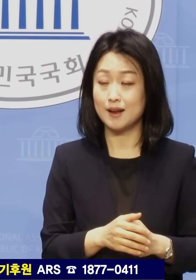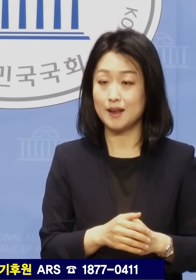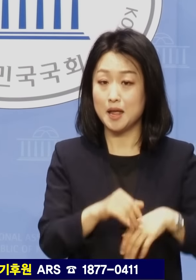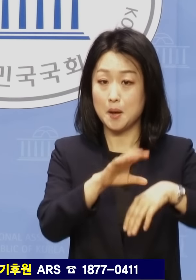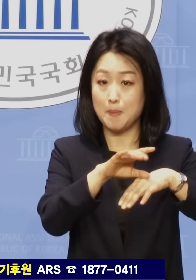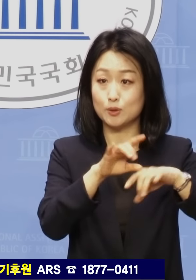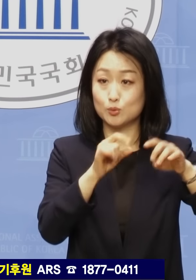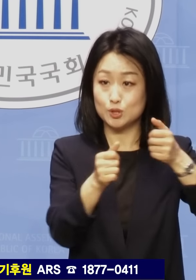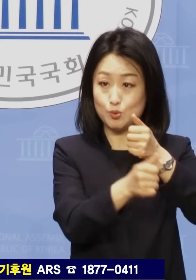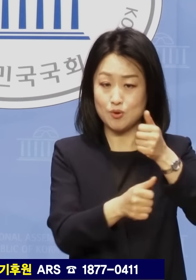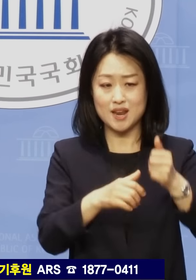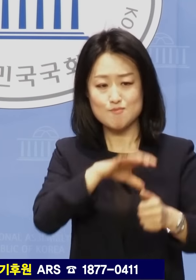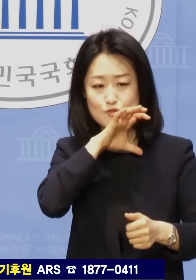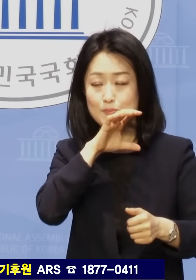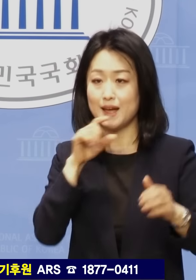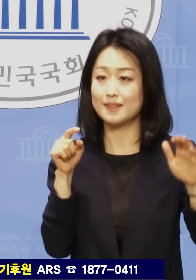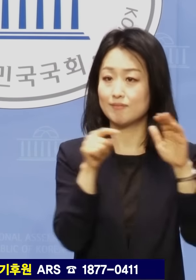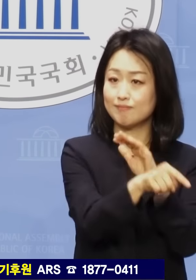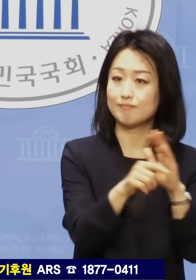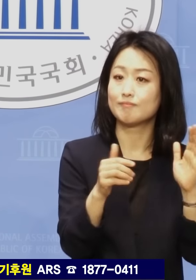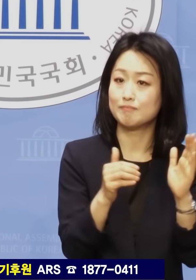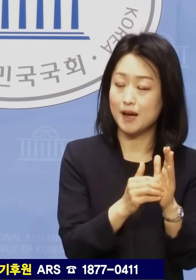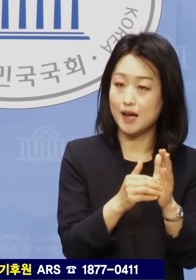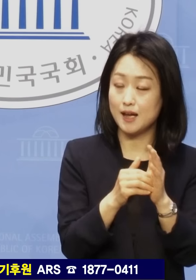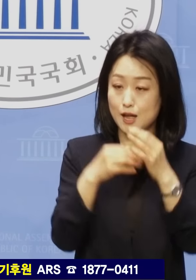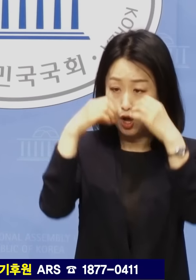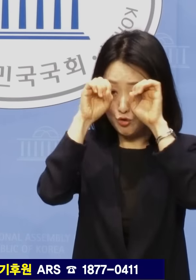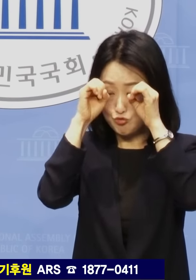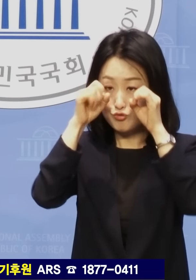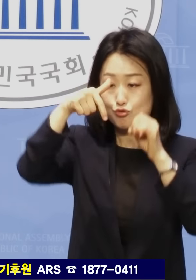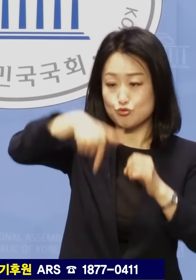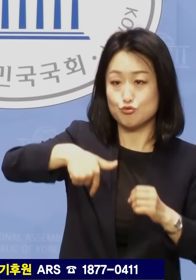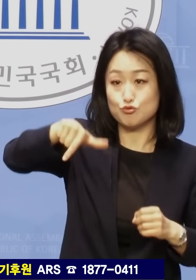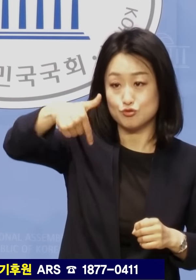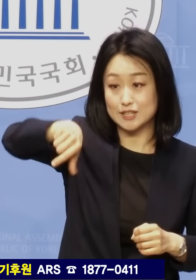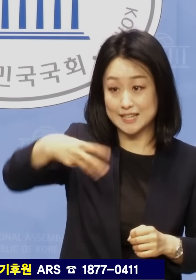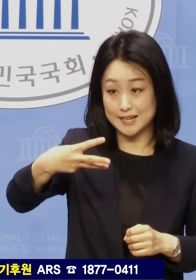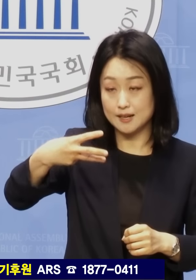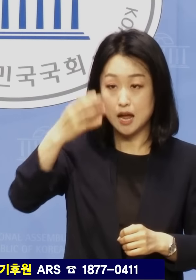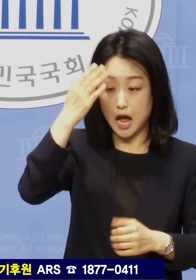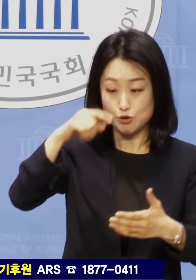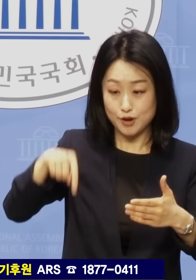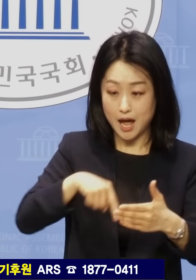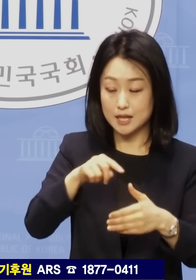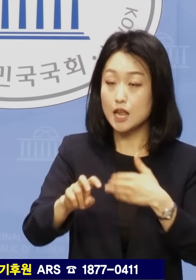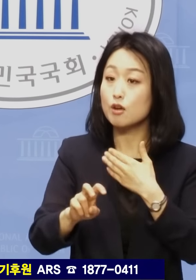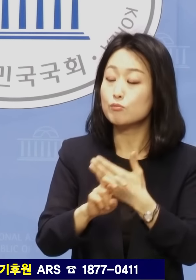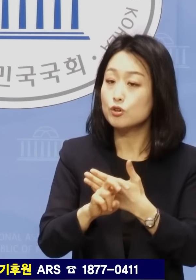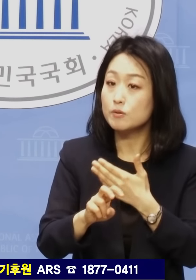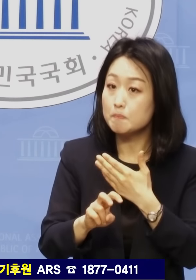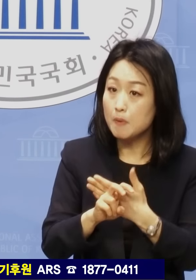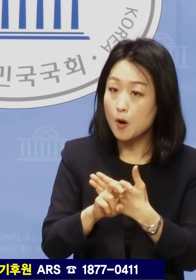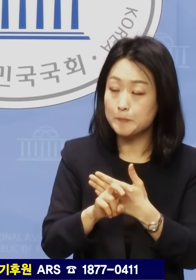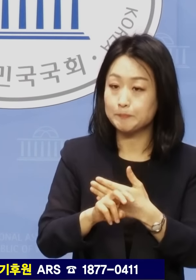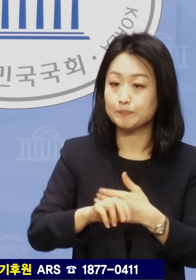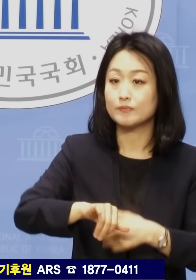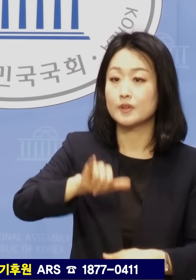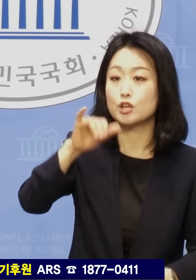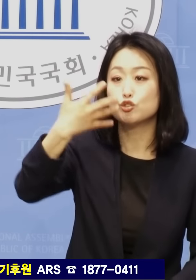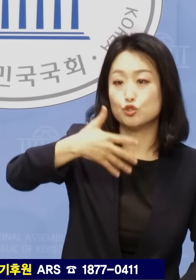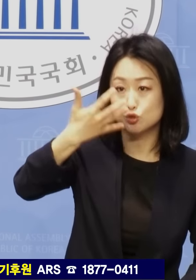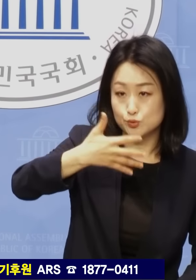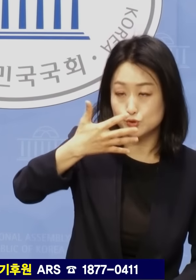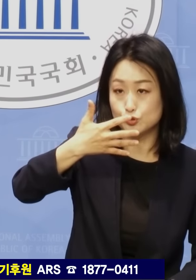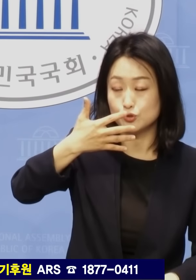항의 방문했습니다 구글 책이 한국내 불법 위 유튜브 콘텐츠에